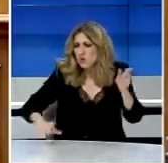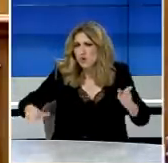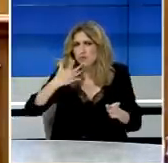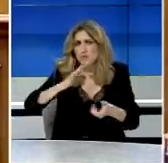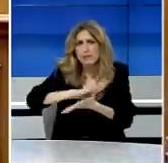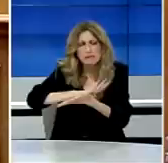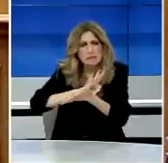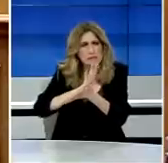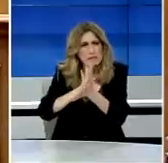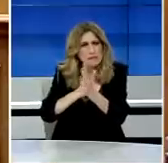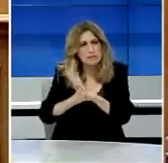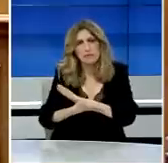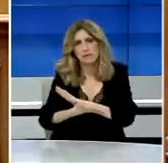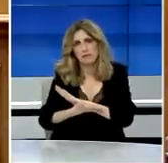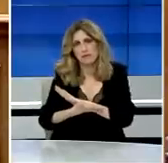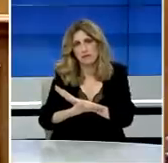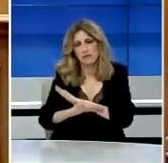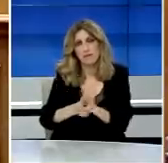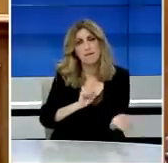Εμείς από την άλλη, και κλείνω με αυτό,